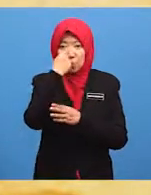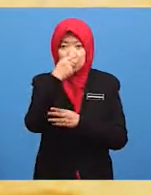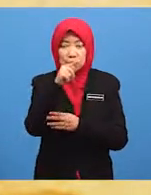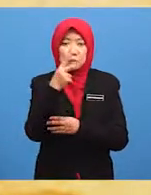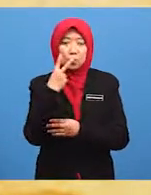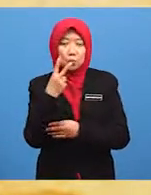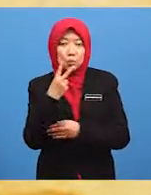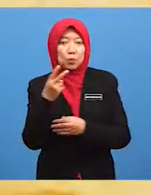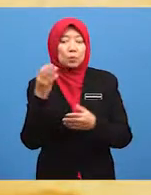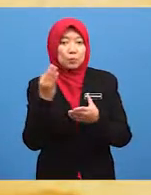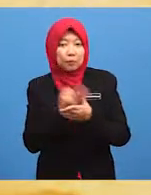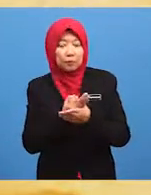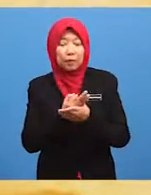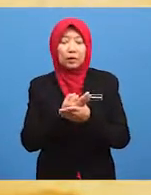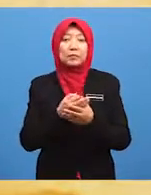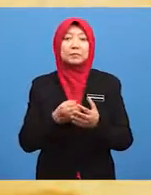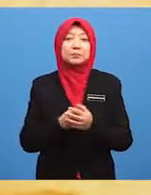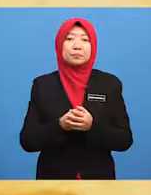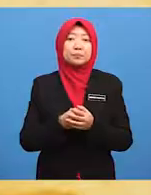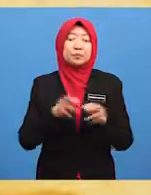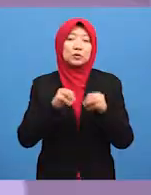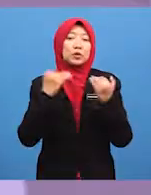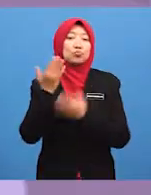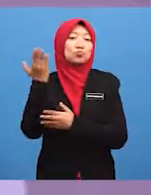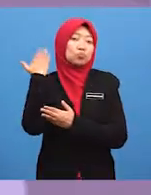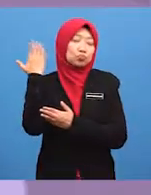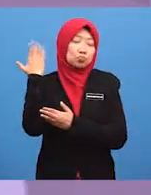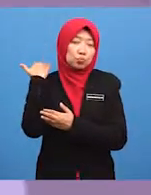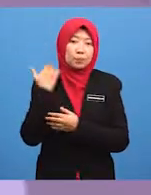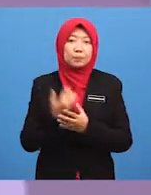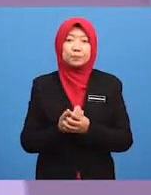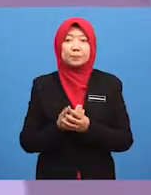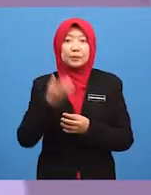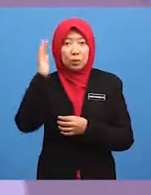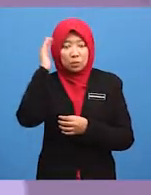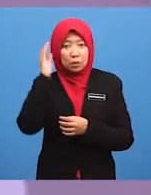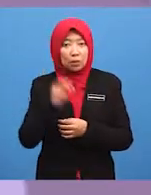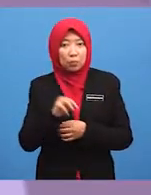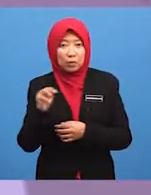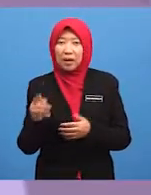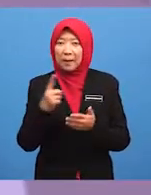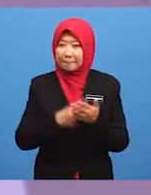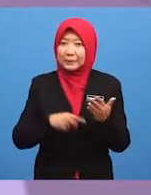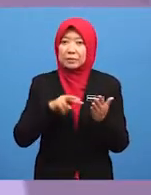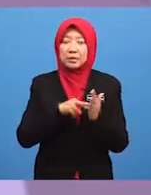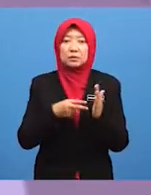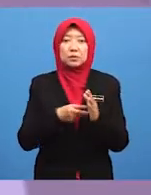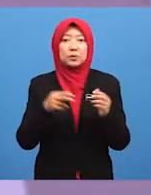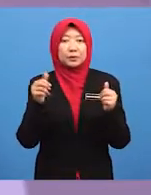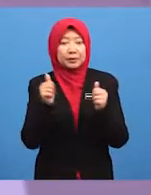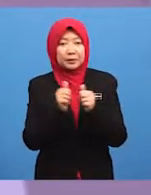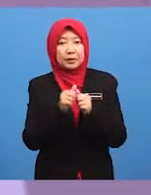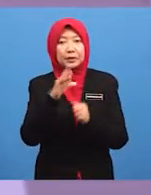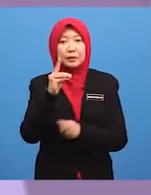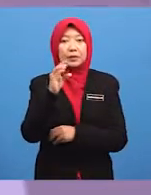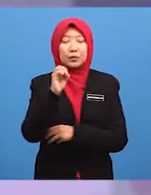memahami ketamadunan masyarakat silam. Tahukah murid-murid apakah yang dimaksudkan dengan